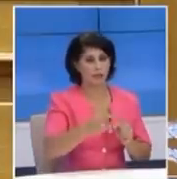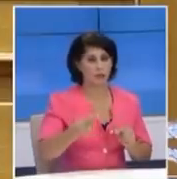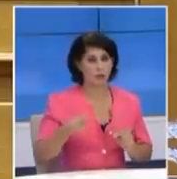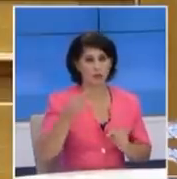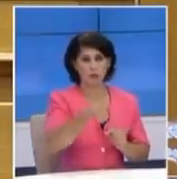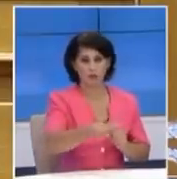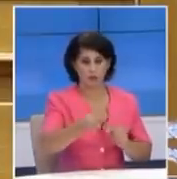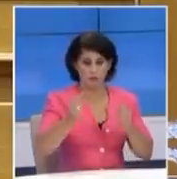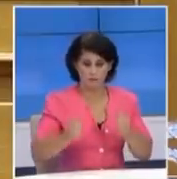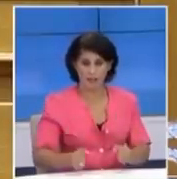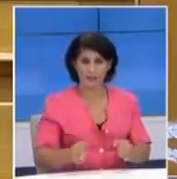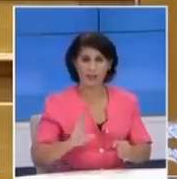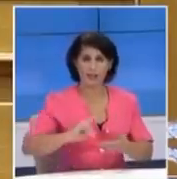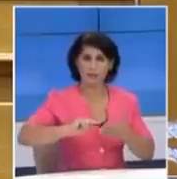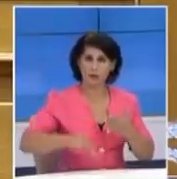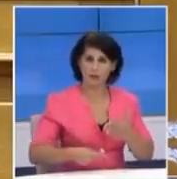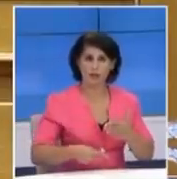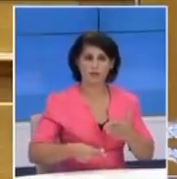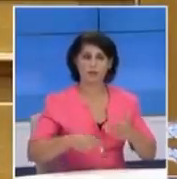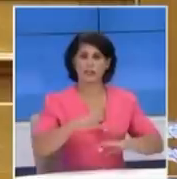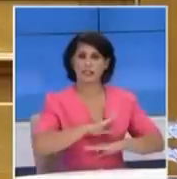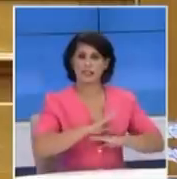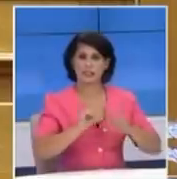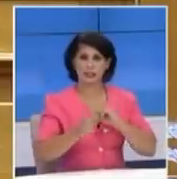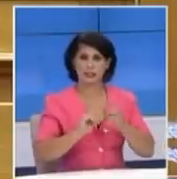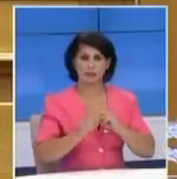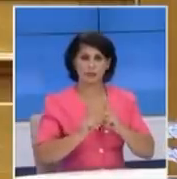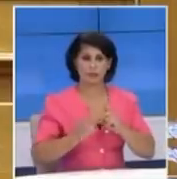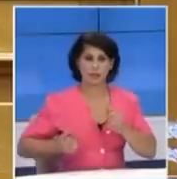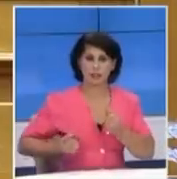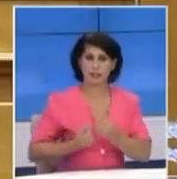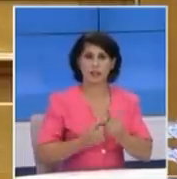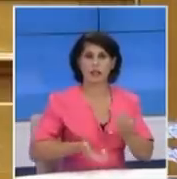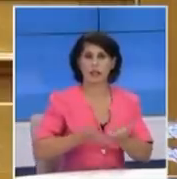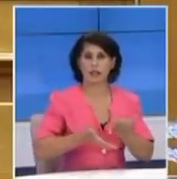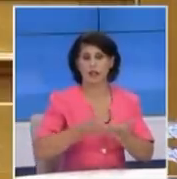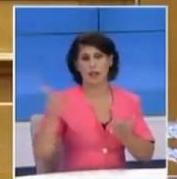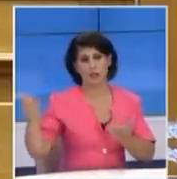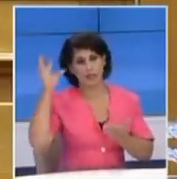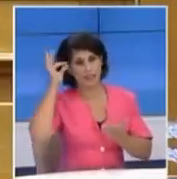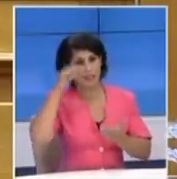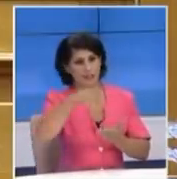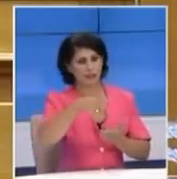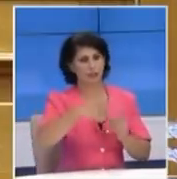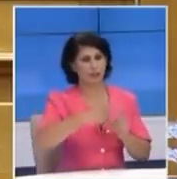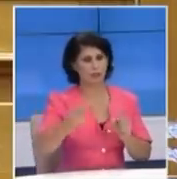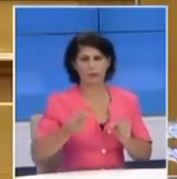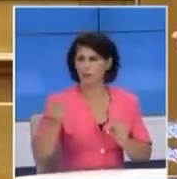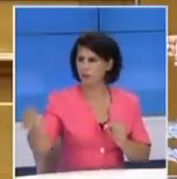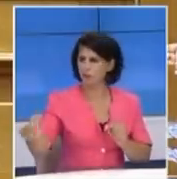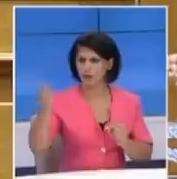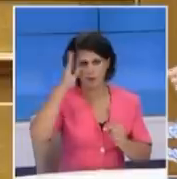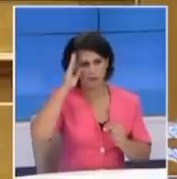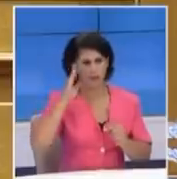δίνουν βάση, κύριε Πρωθυπουργέ, αλλά υπογράφουν και στρατιωτική συμφωνία αρρωγής της Γαλλίας προς την Κύπρο. Δώστε μια βάση, δώστε